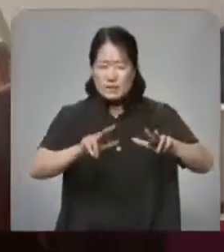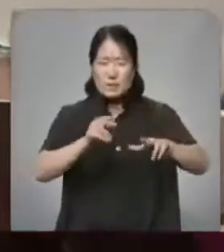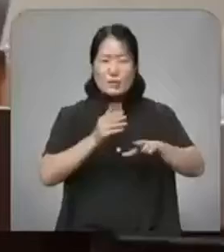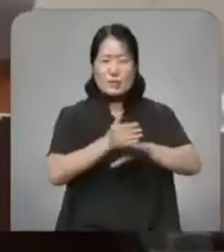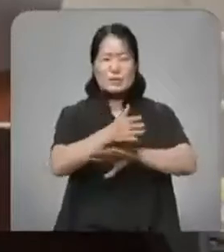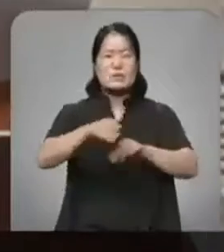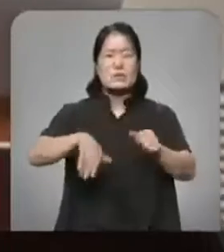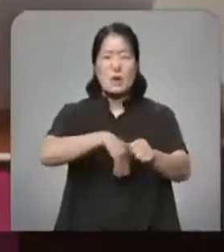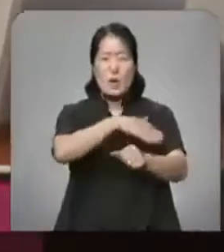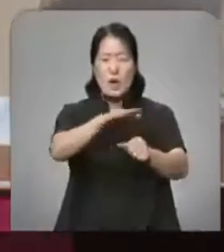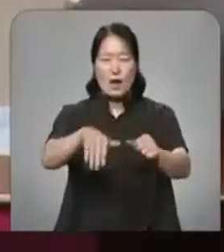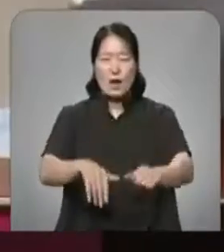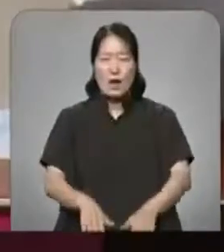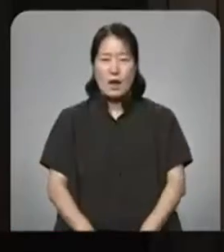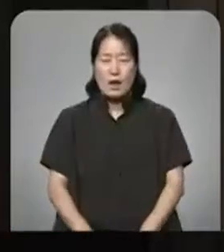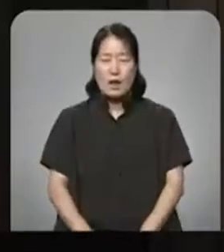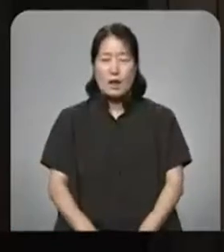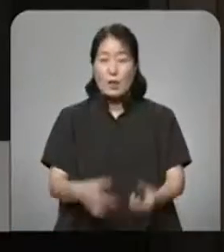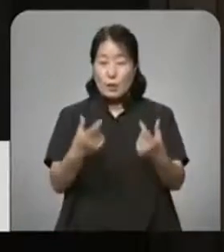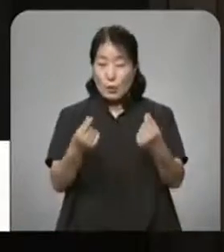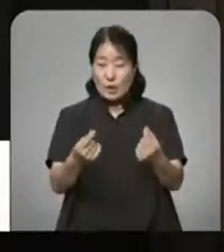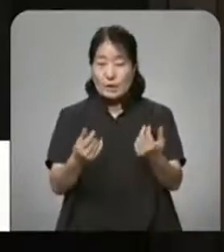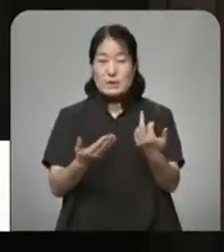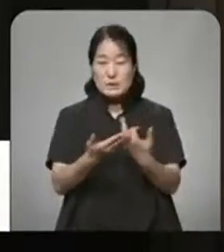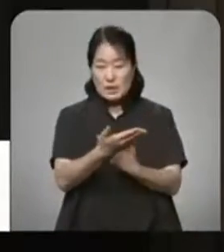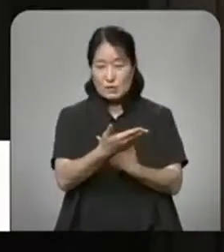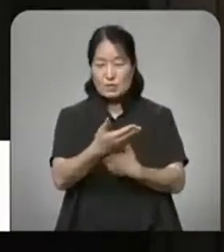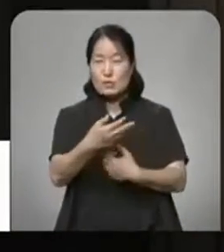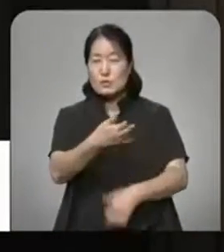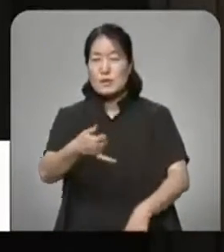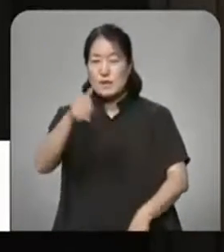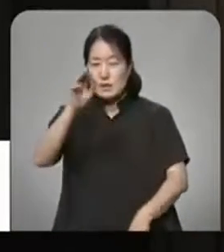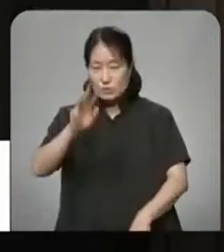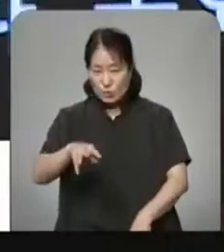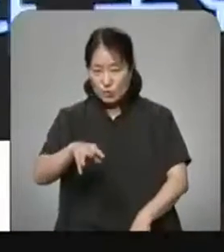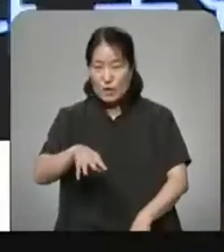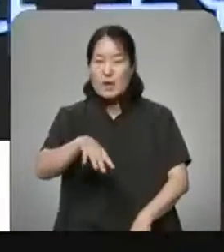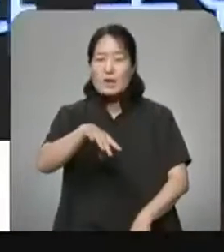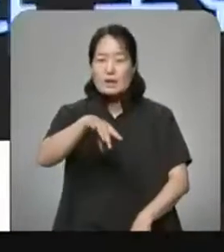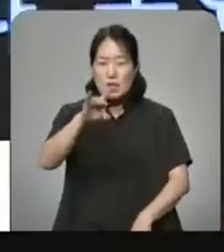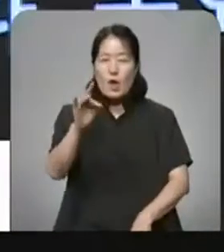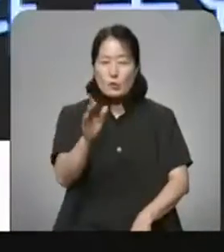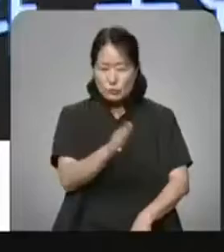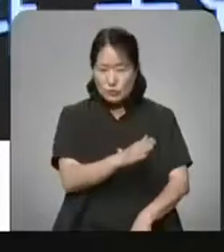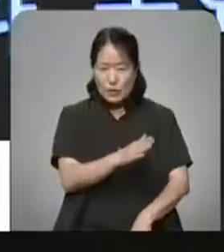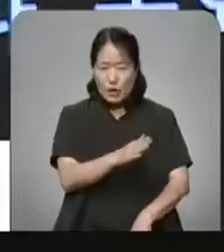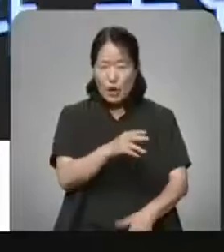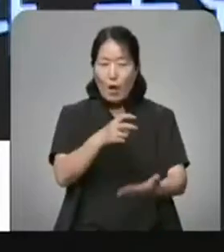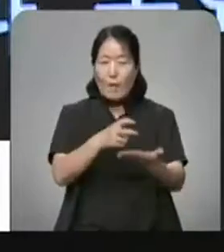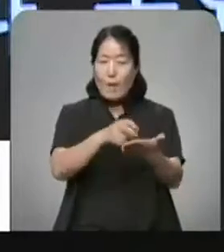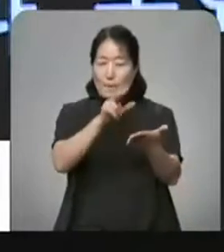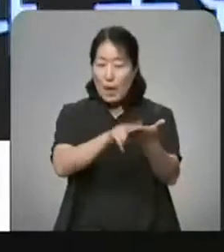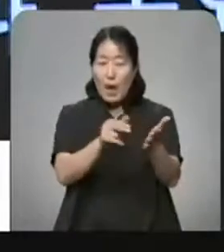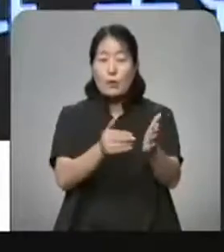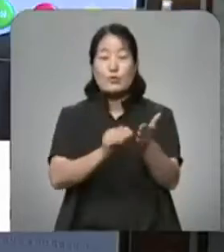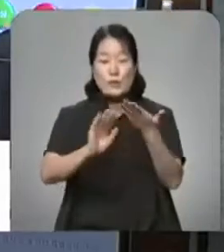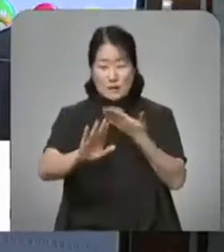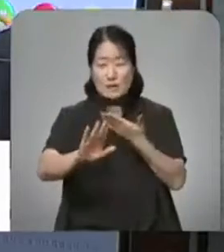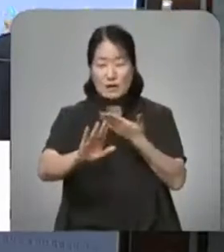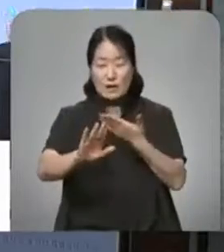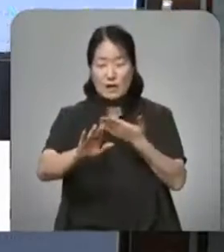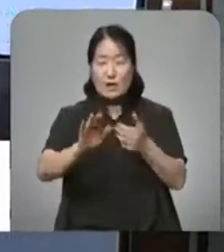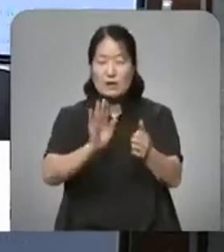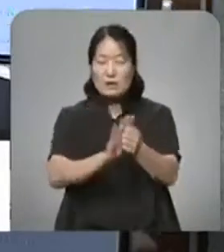늦었습니다 같은 특별 자치 단체인 제주와 세종은 당초 자치 도법 재정 단계에서부터 지원 위원회 를